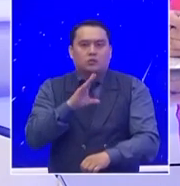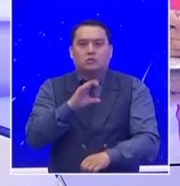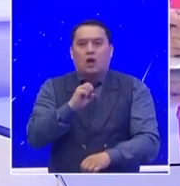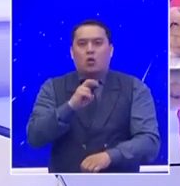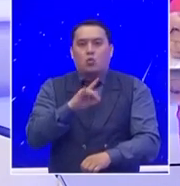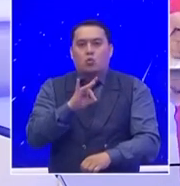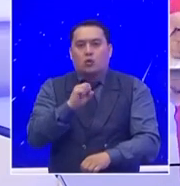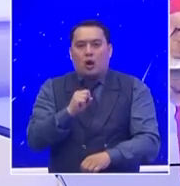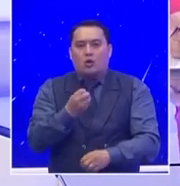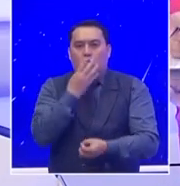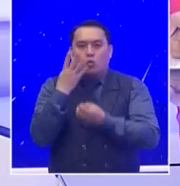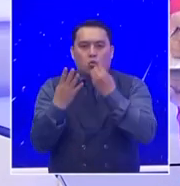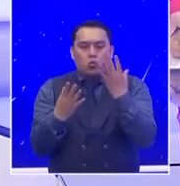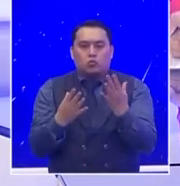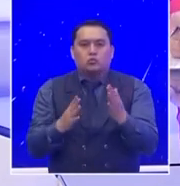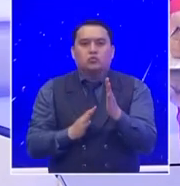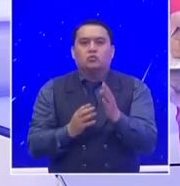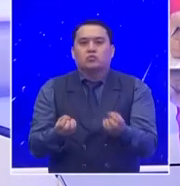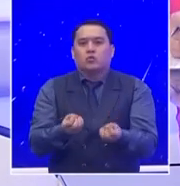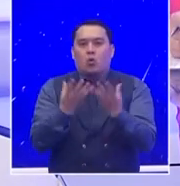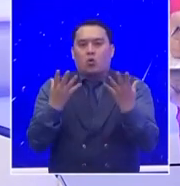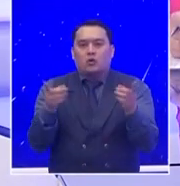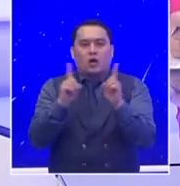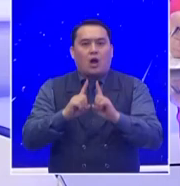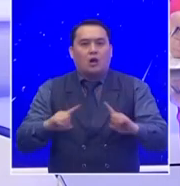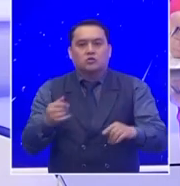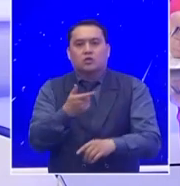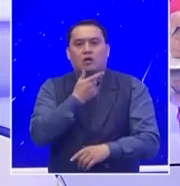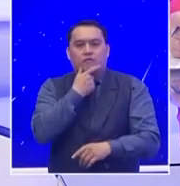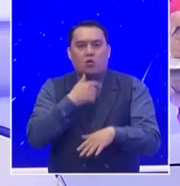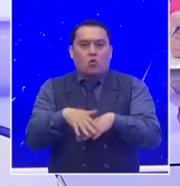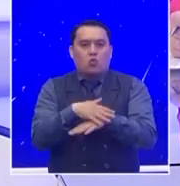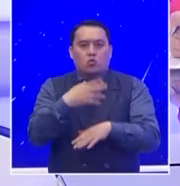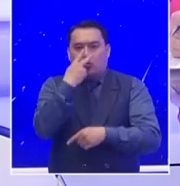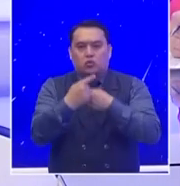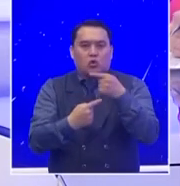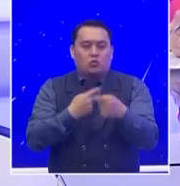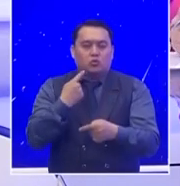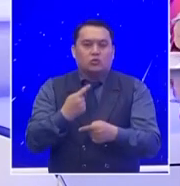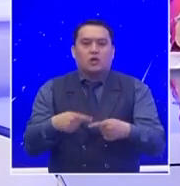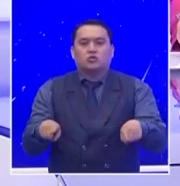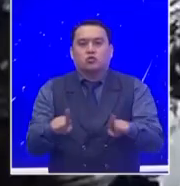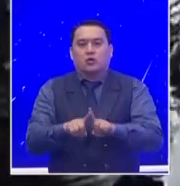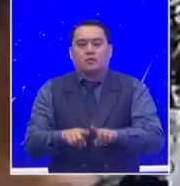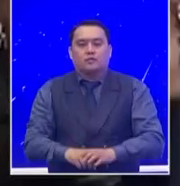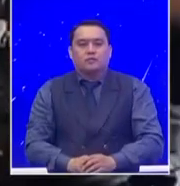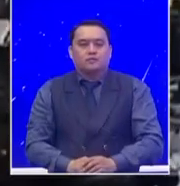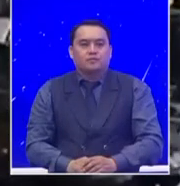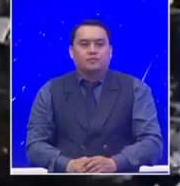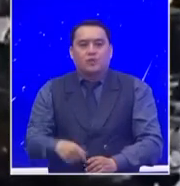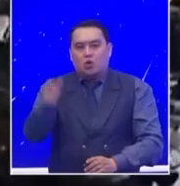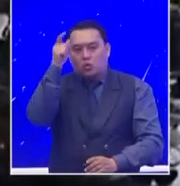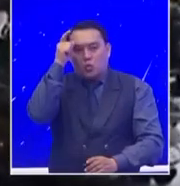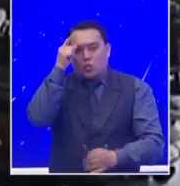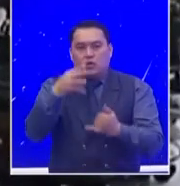гүлдеді. Бұл кезең жапондықтар үшін ерекше сәт. Гүлдерге тамсанып қарау елдің ұлттық дәстүрінің бірі. Түркияда